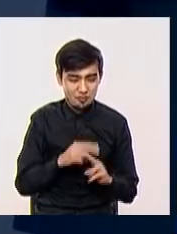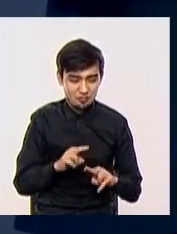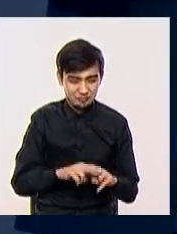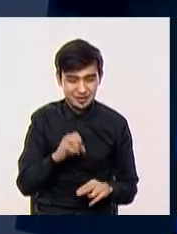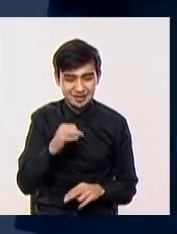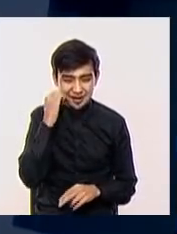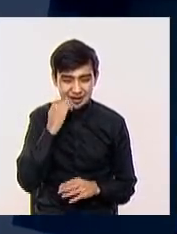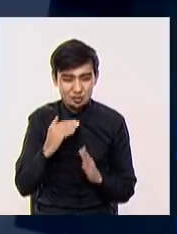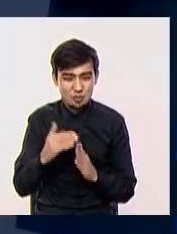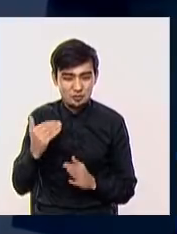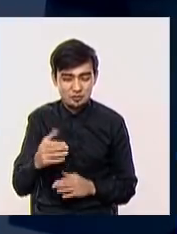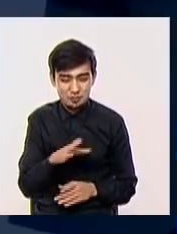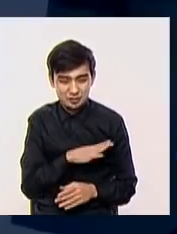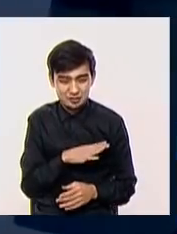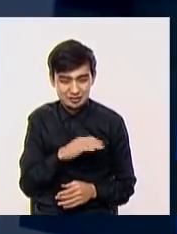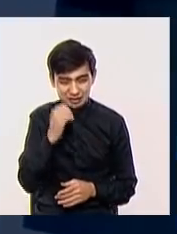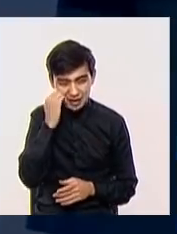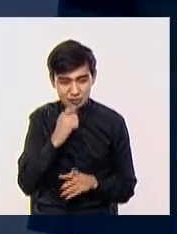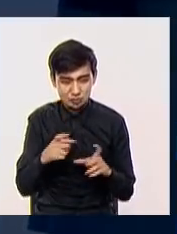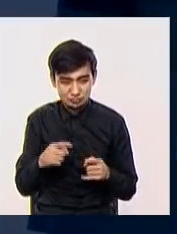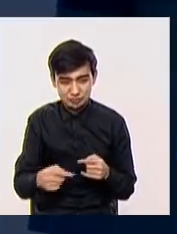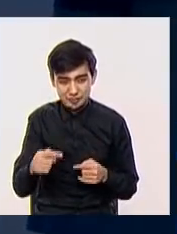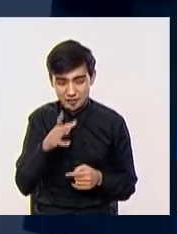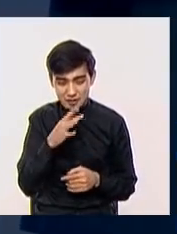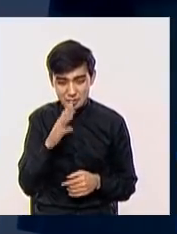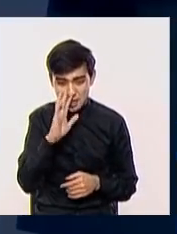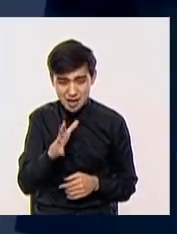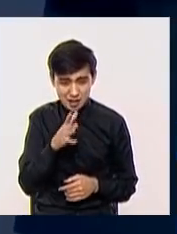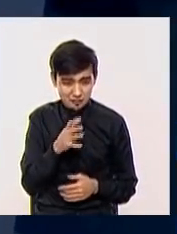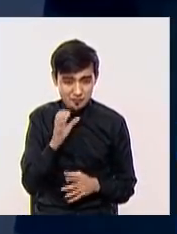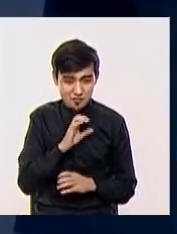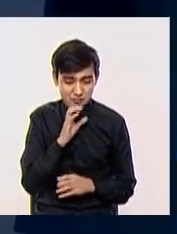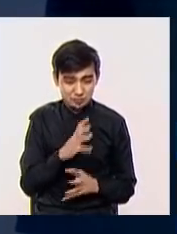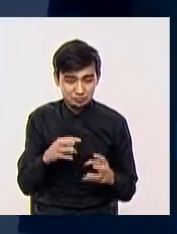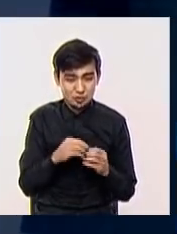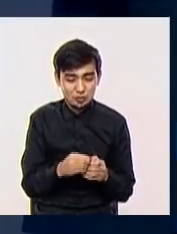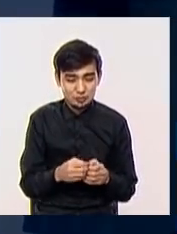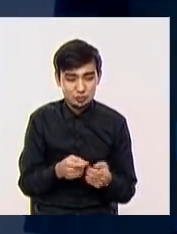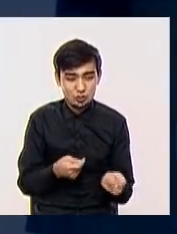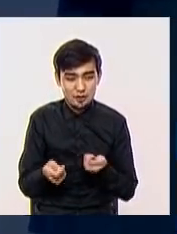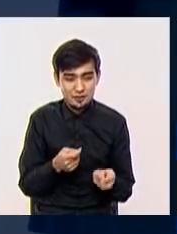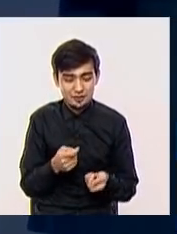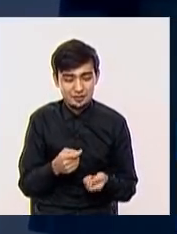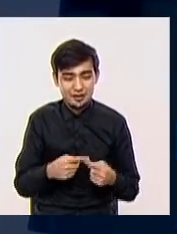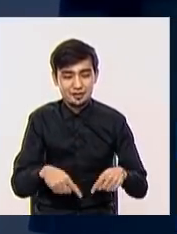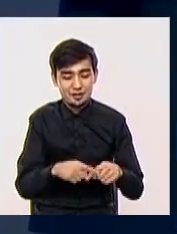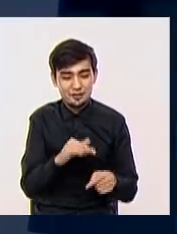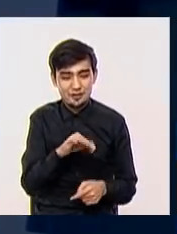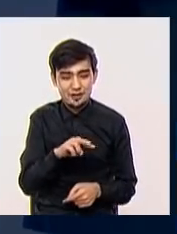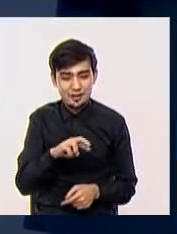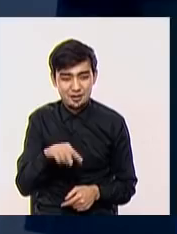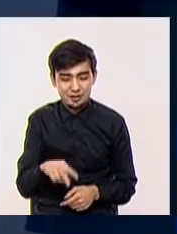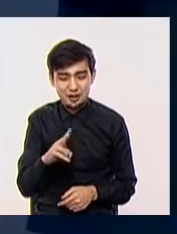дома престарелых обирали стариков на протяжении 5 лет. Соучастником проходит руководитель отдела филиала